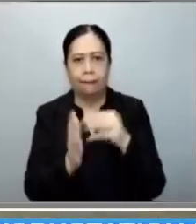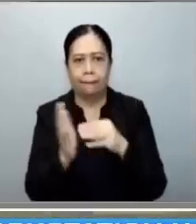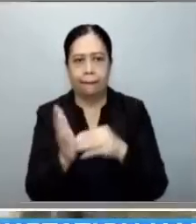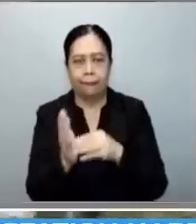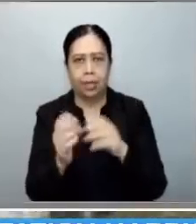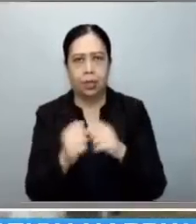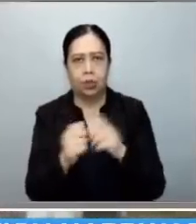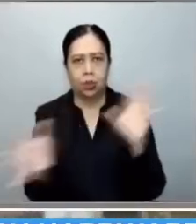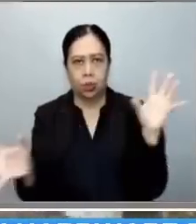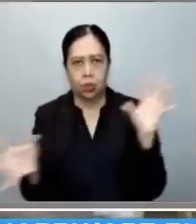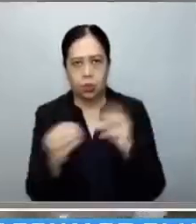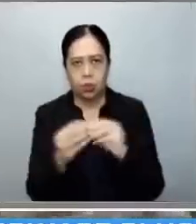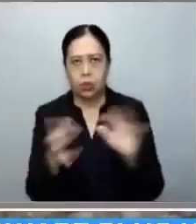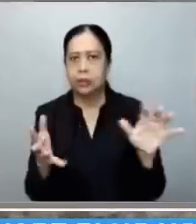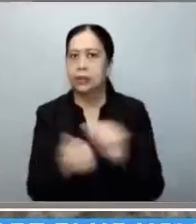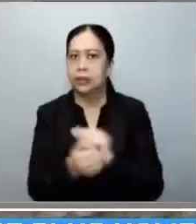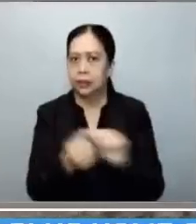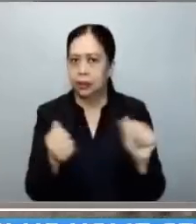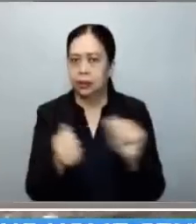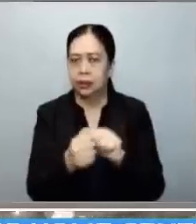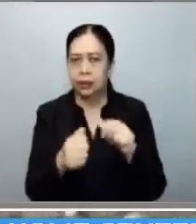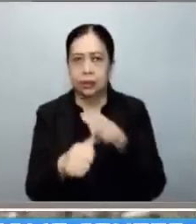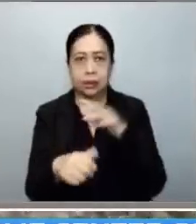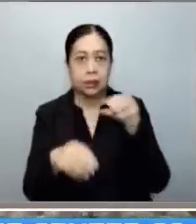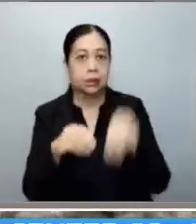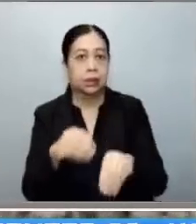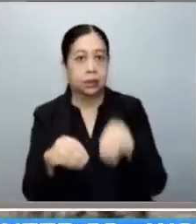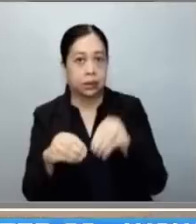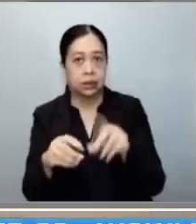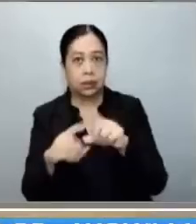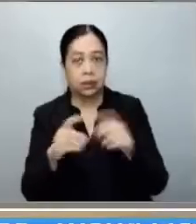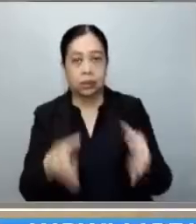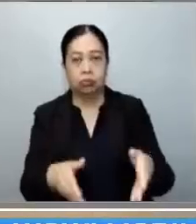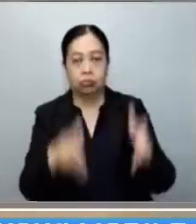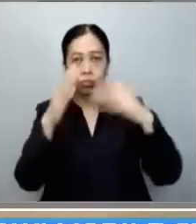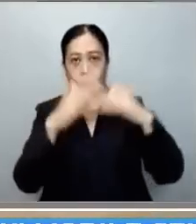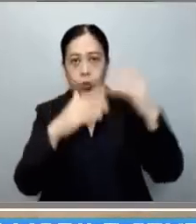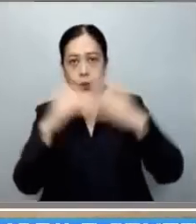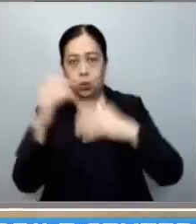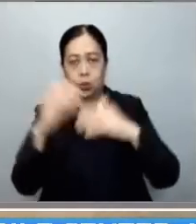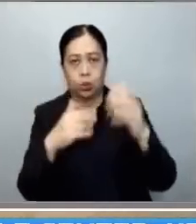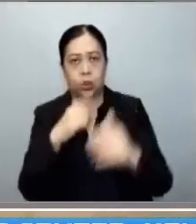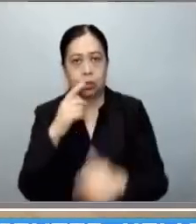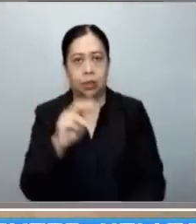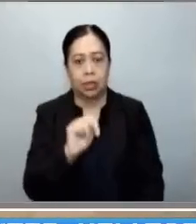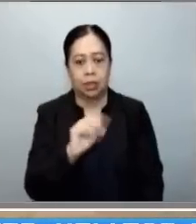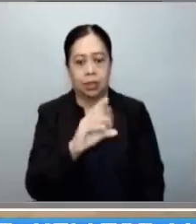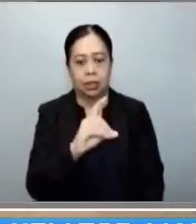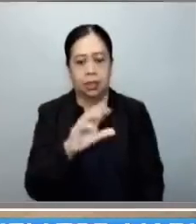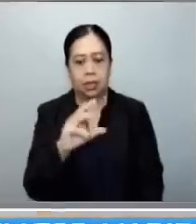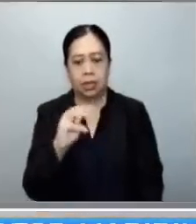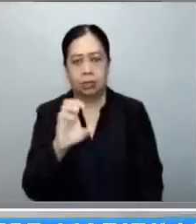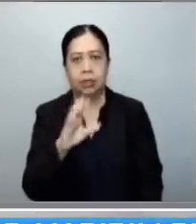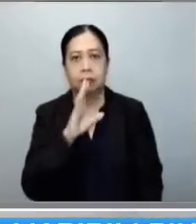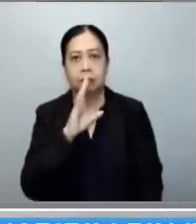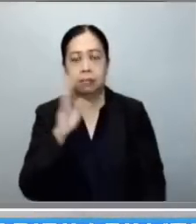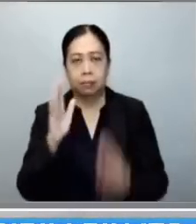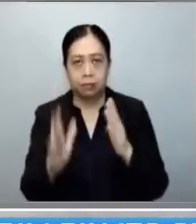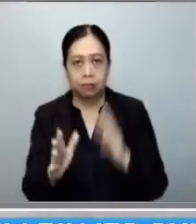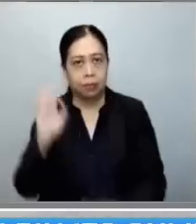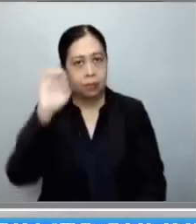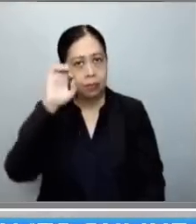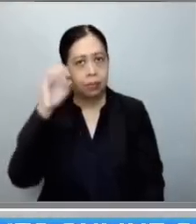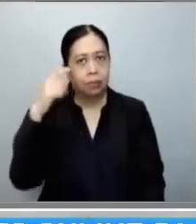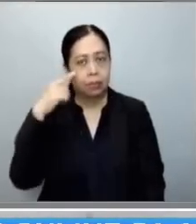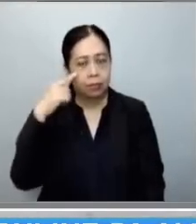ng pinsala nito sa agriculture at infrastructure. Sabi ni NDRRMC spokesman Edgar Posadas,